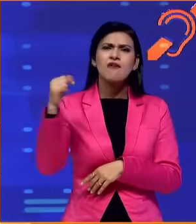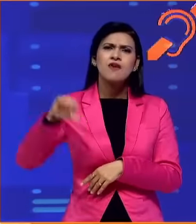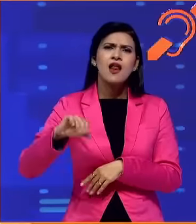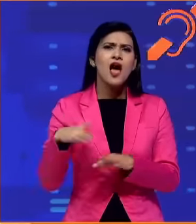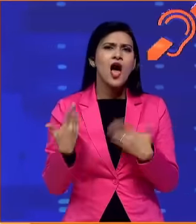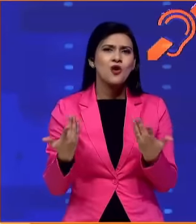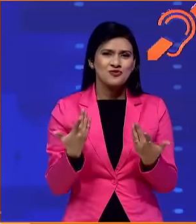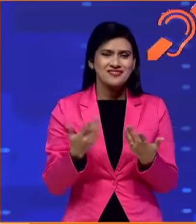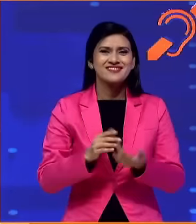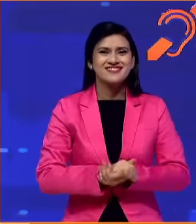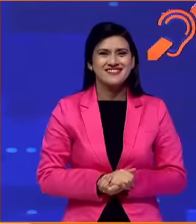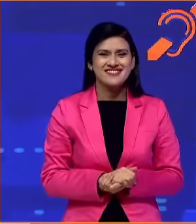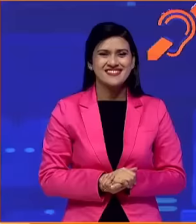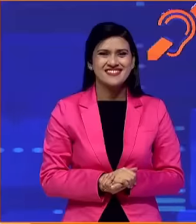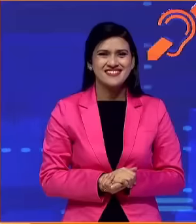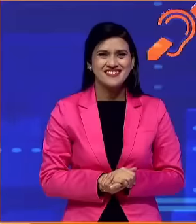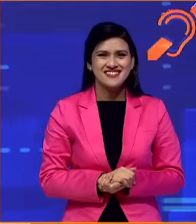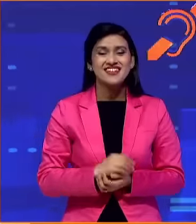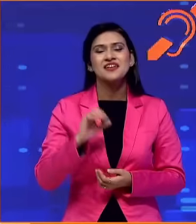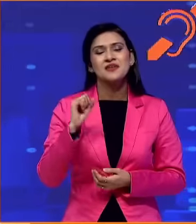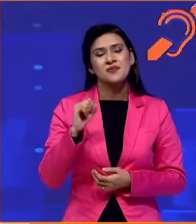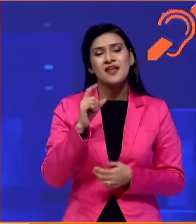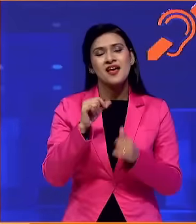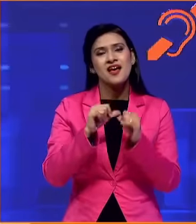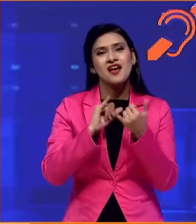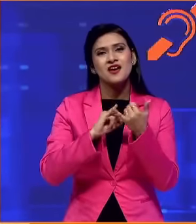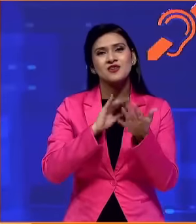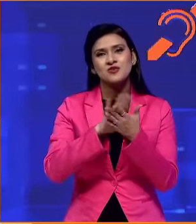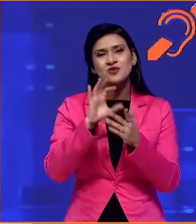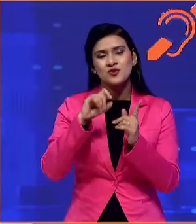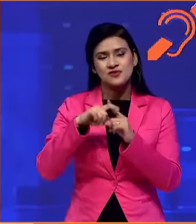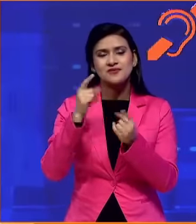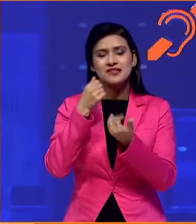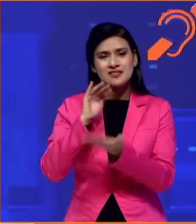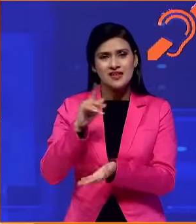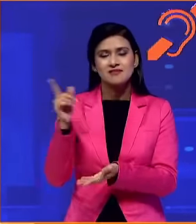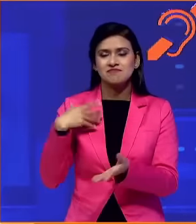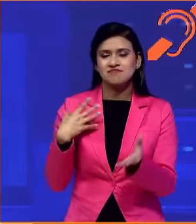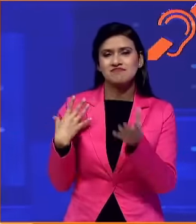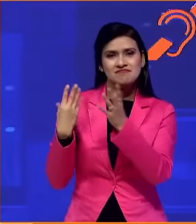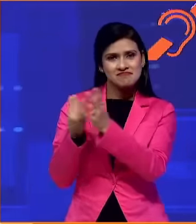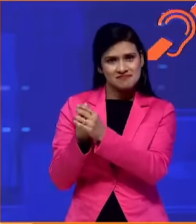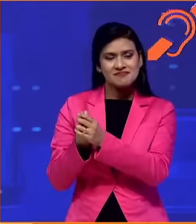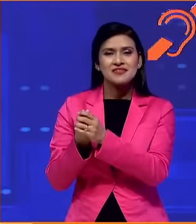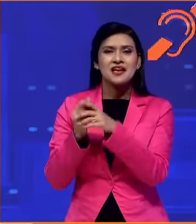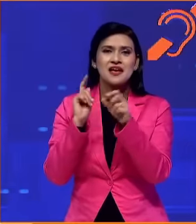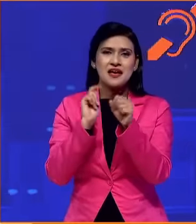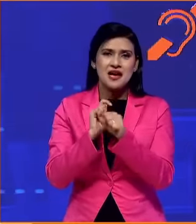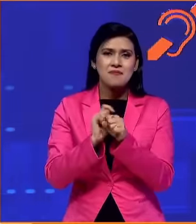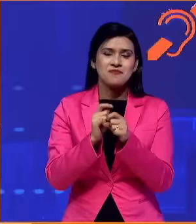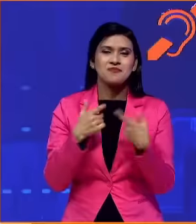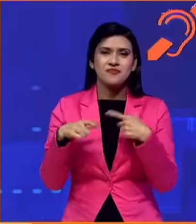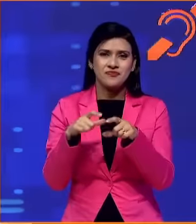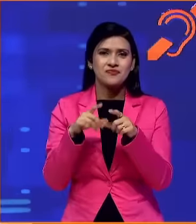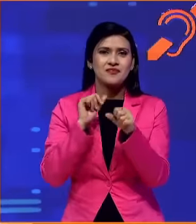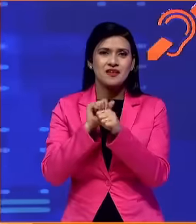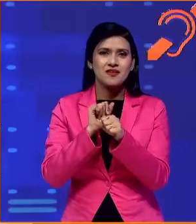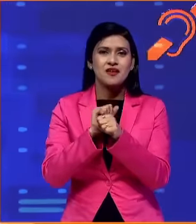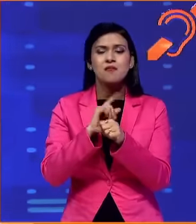देखो,मैंनेउसकेबेटेकोअपनीसमितिमेंरखाथा। हमनेसाथमेंकामभीकियाथा। दुर्भाग्यवश,